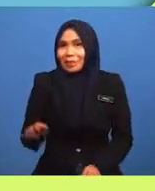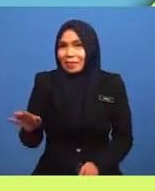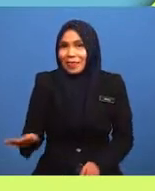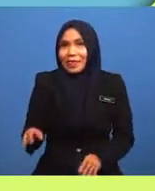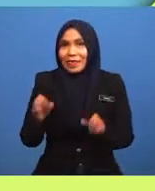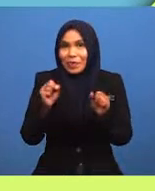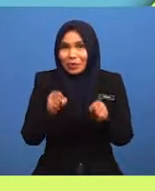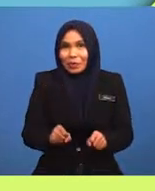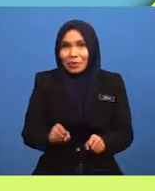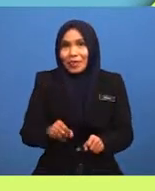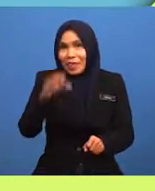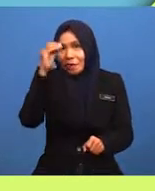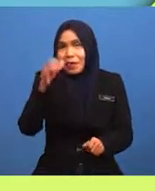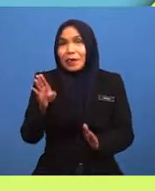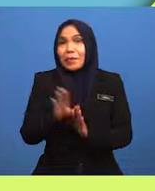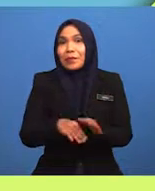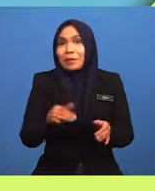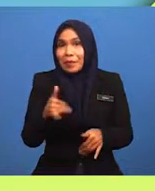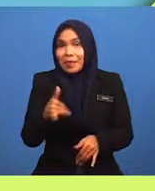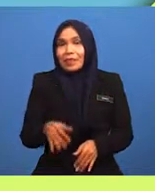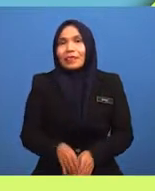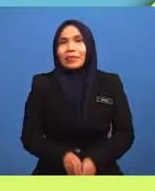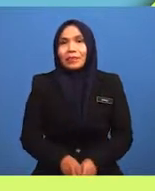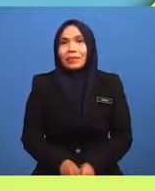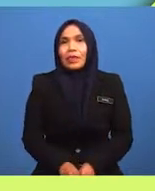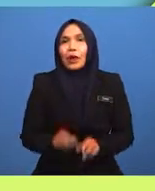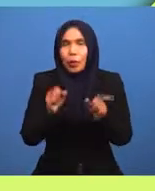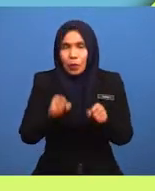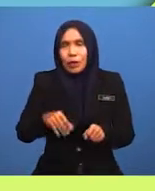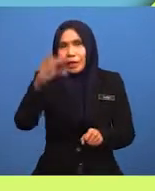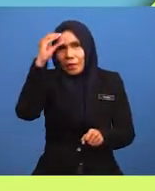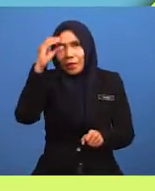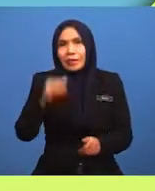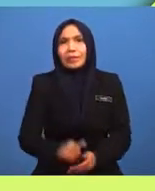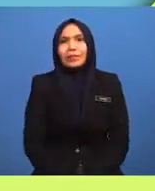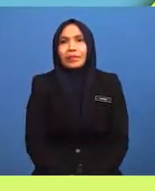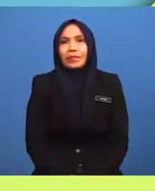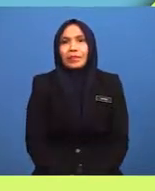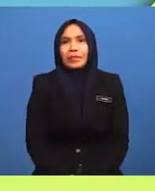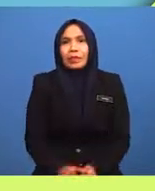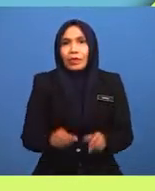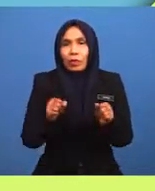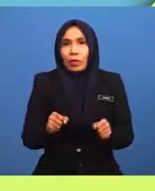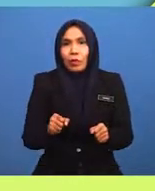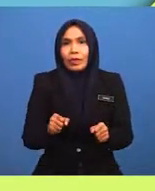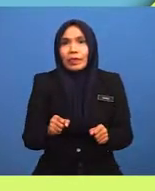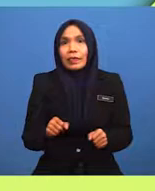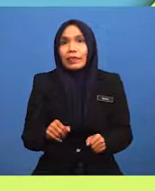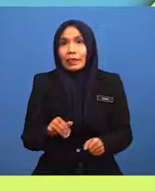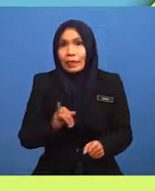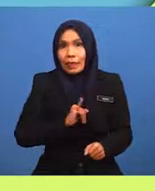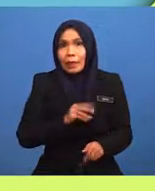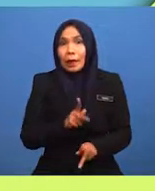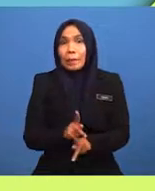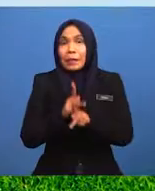itu? Boleh, abang. Kakak, bolehkah saya meminjam satu pensel? Boleh,